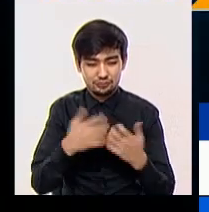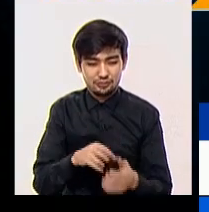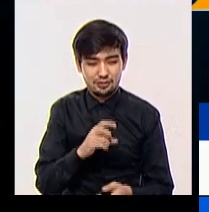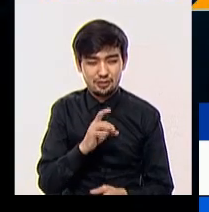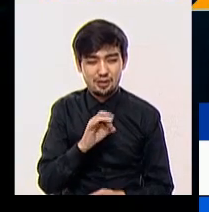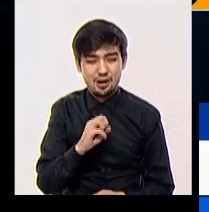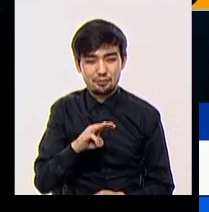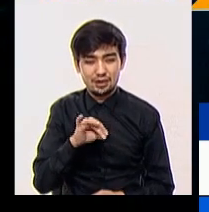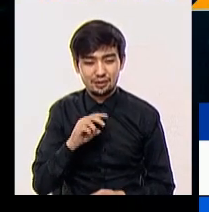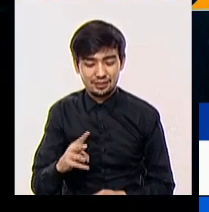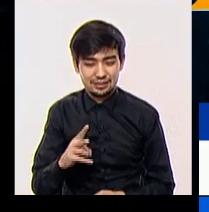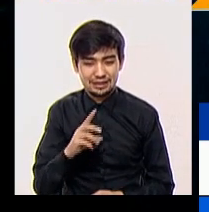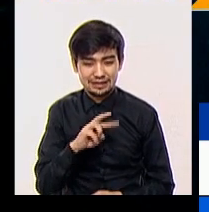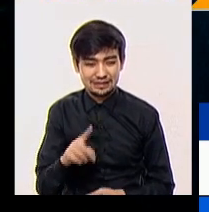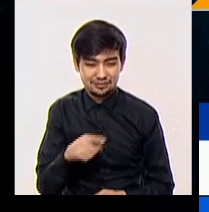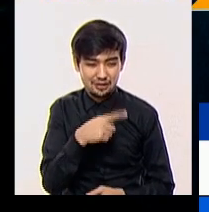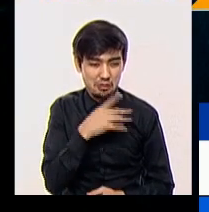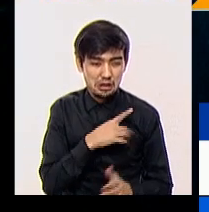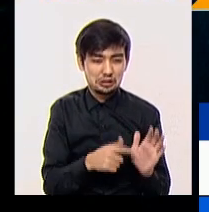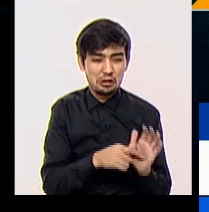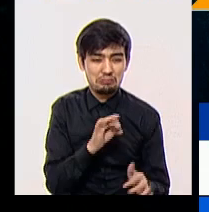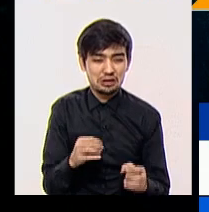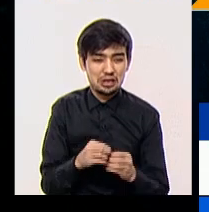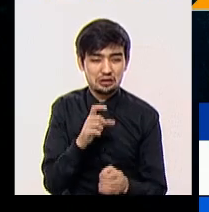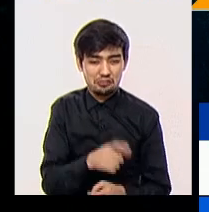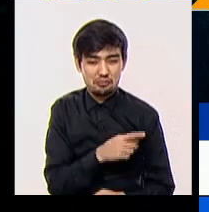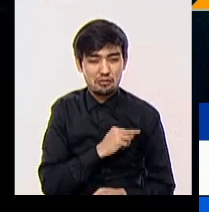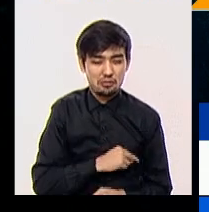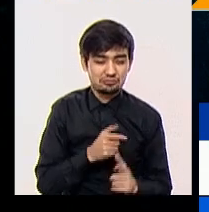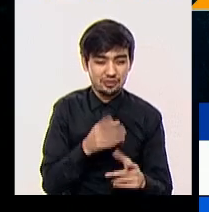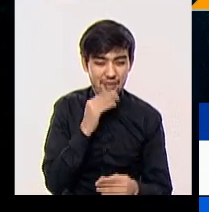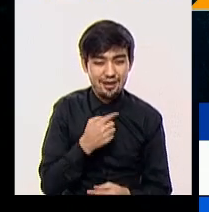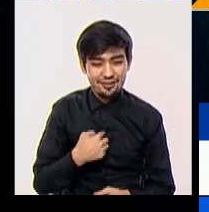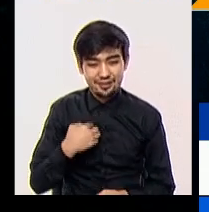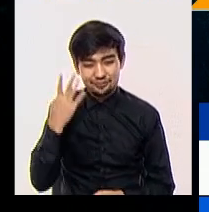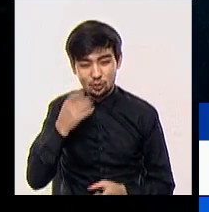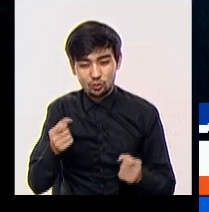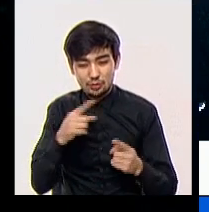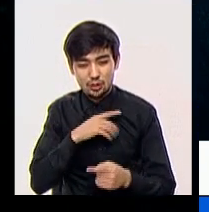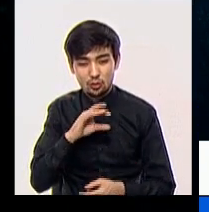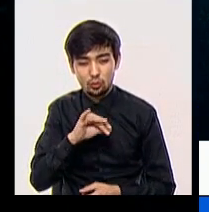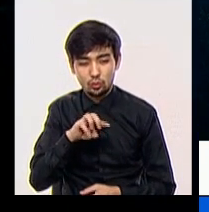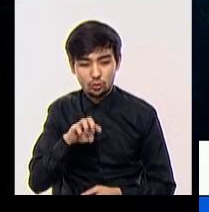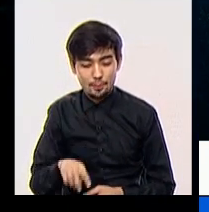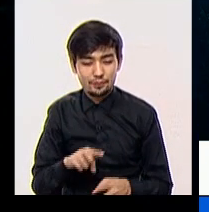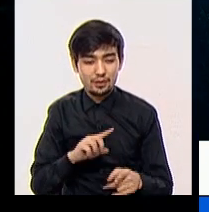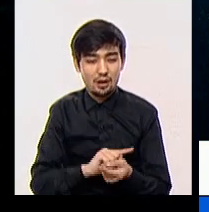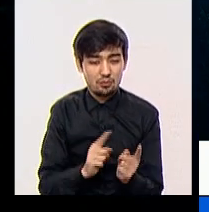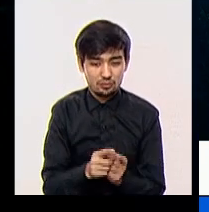Ranking.kz 7 из 10 реализоваться помог диплом, то согласно опросу нашей редакции на Ютубе, напротив,